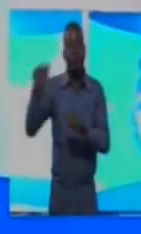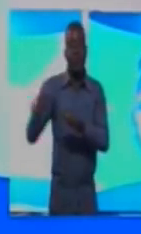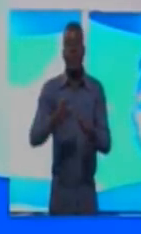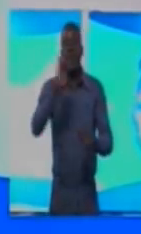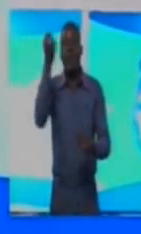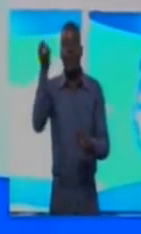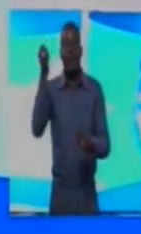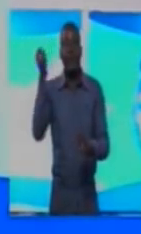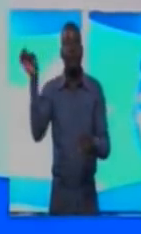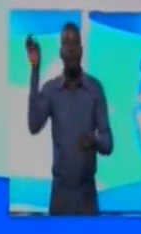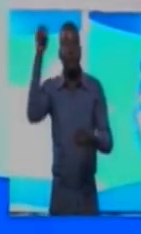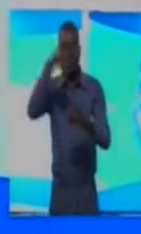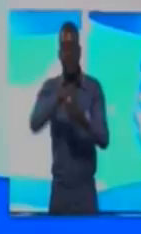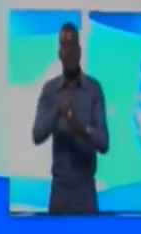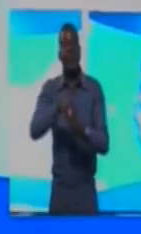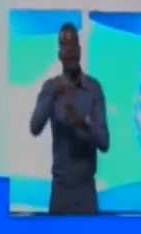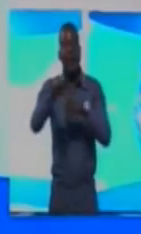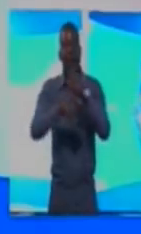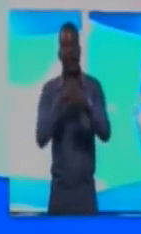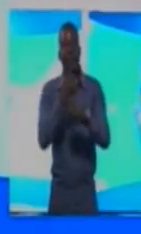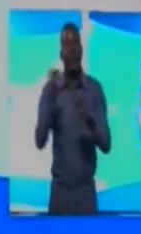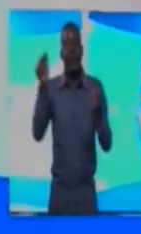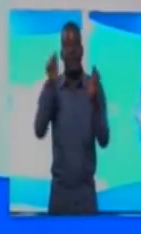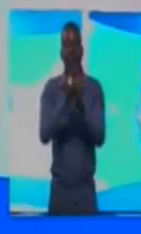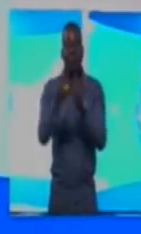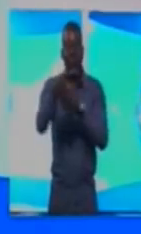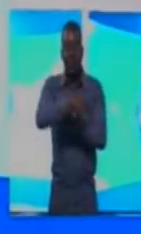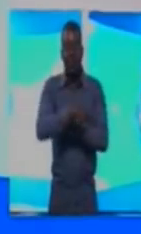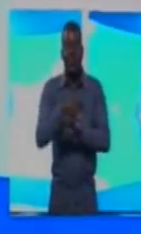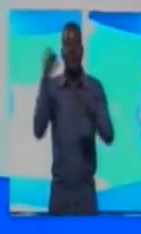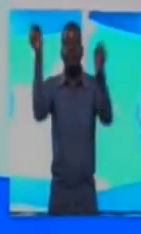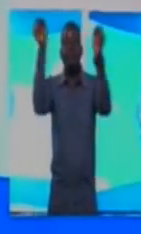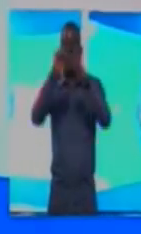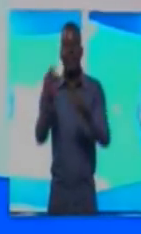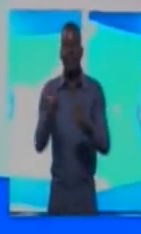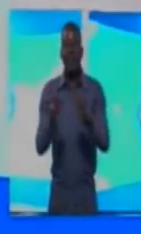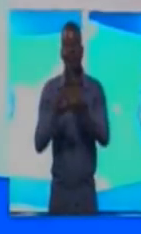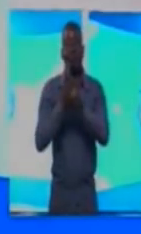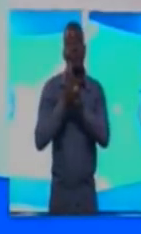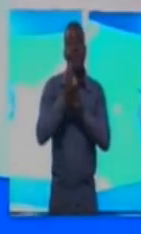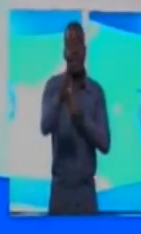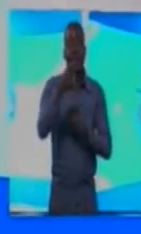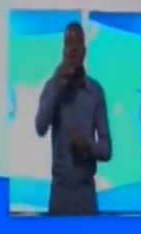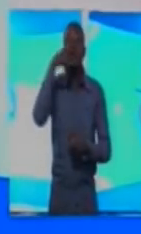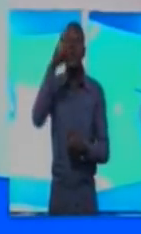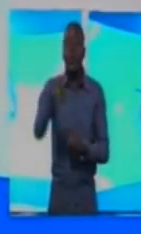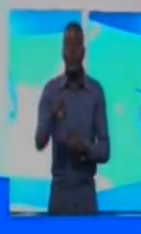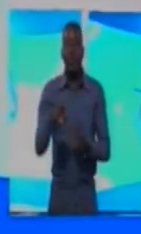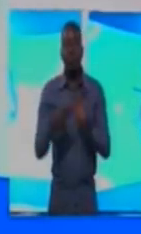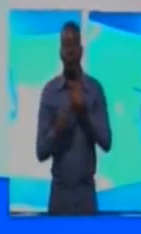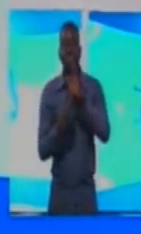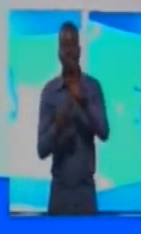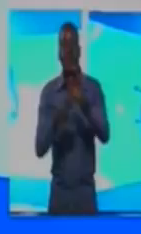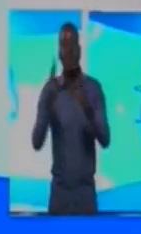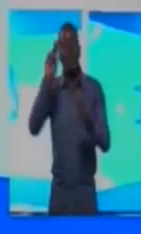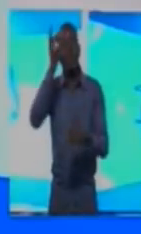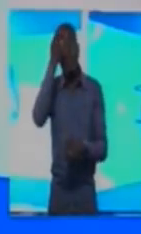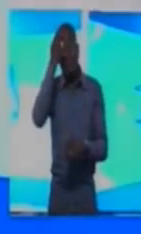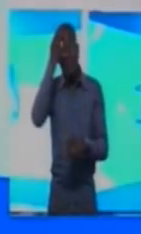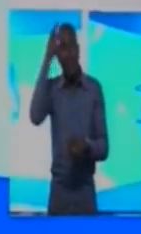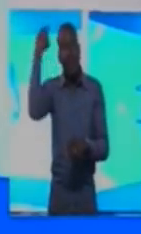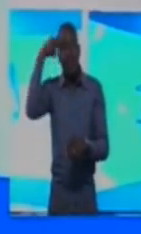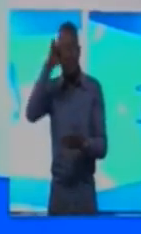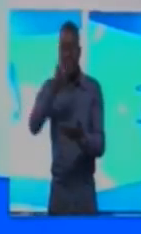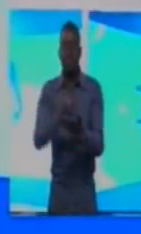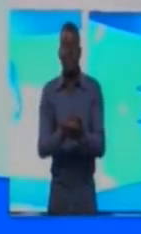la Journée africaine de la statistique. Vous le savez, des statistiques de qualité, il en faut pour orienter les gouvernants. Et pour cette édition,